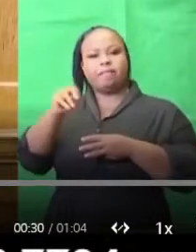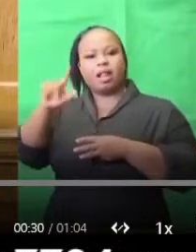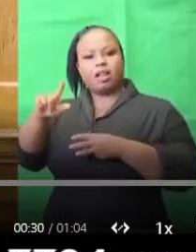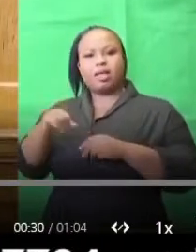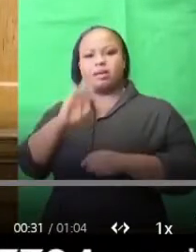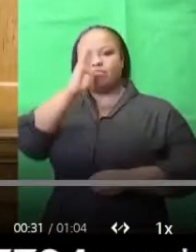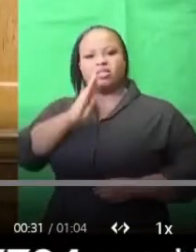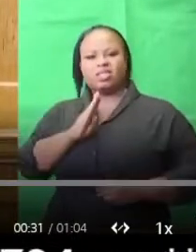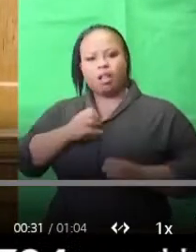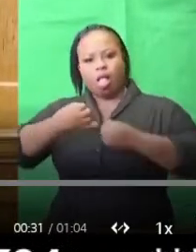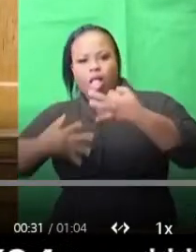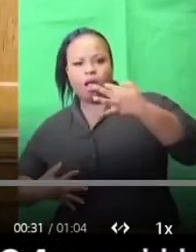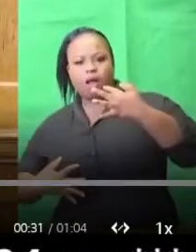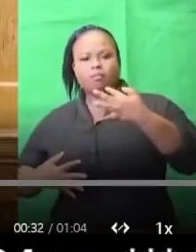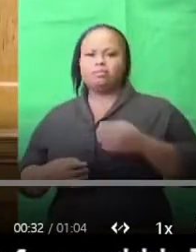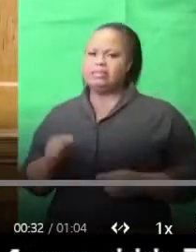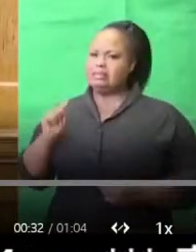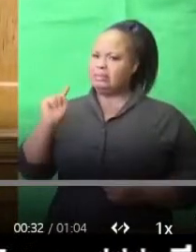มัน